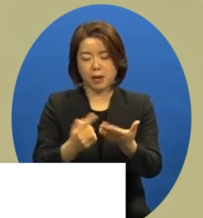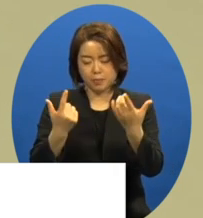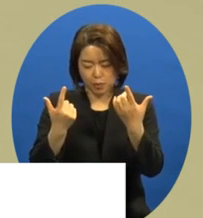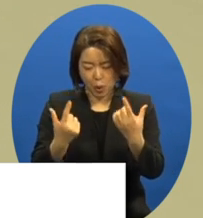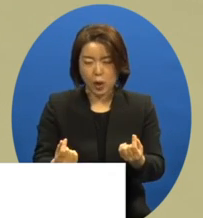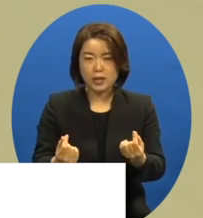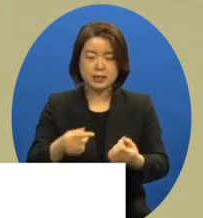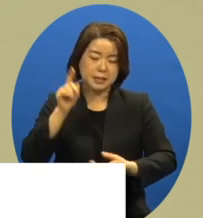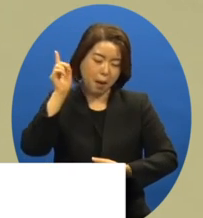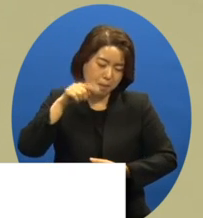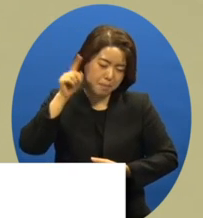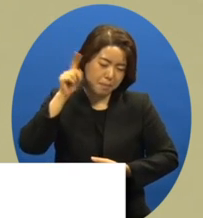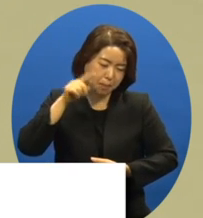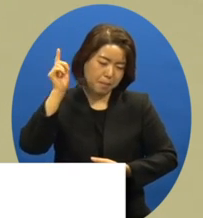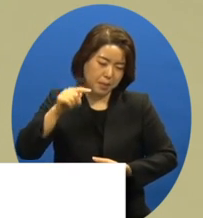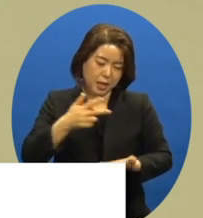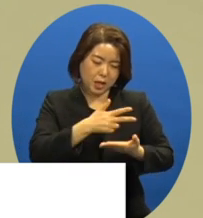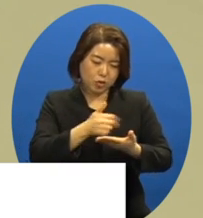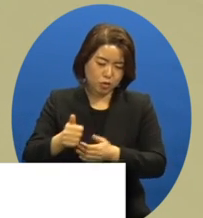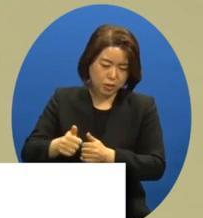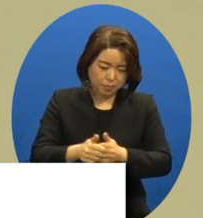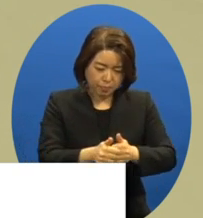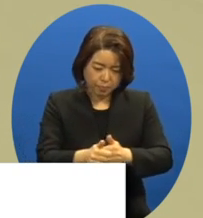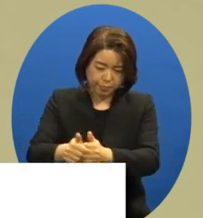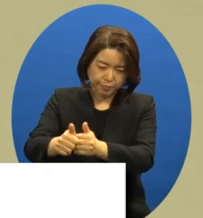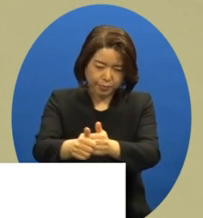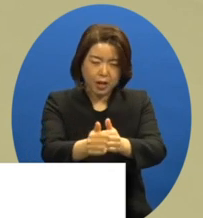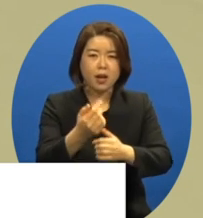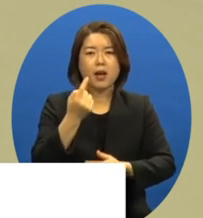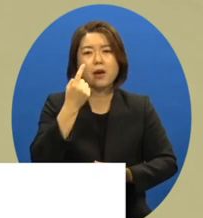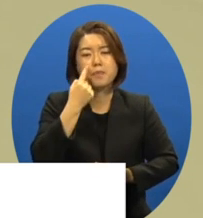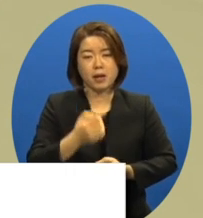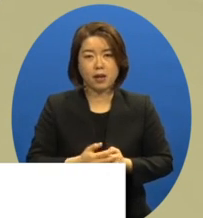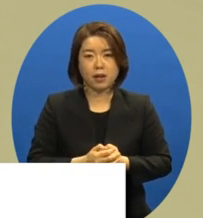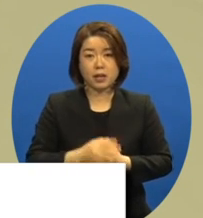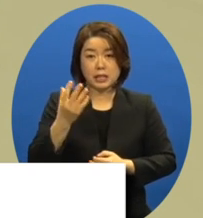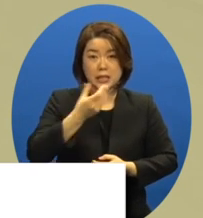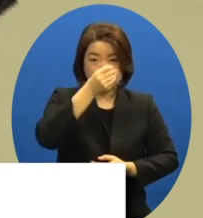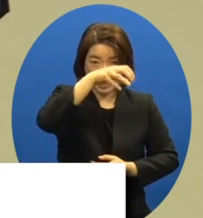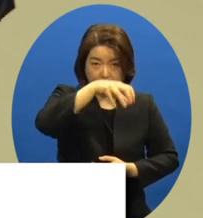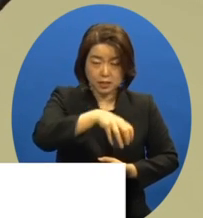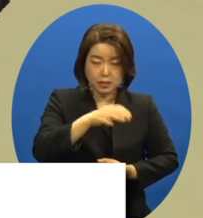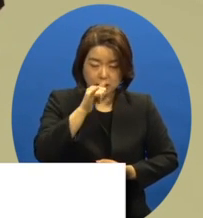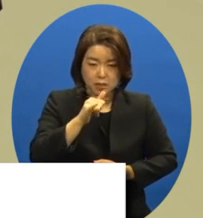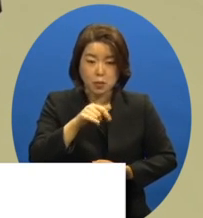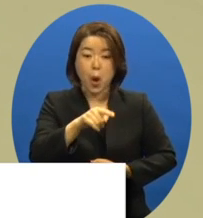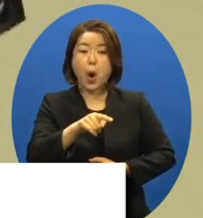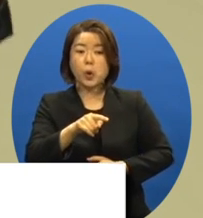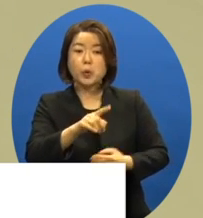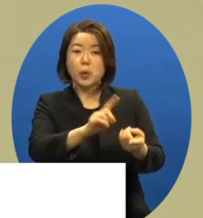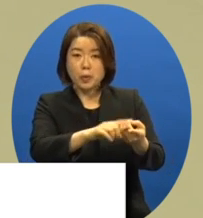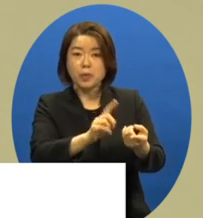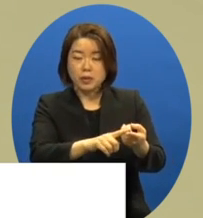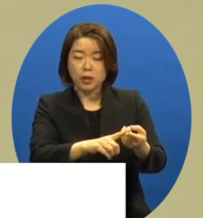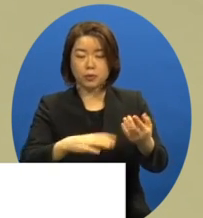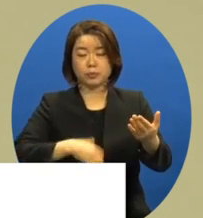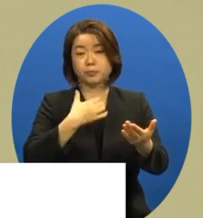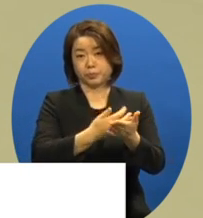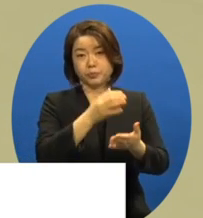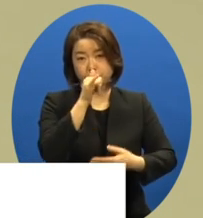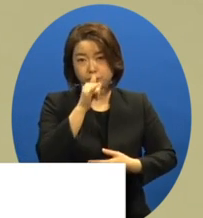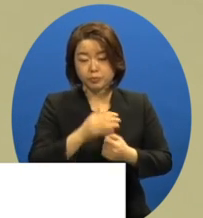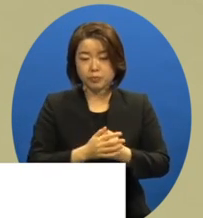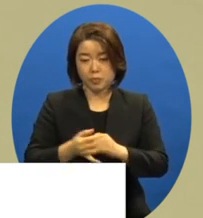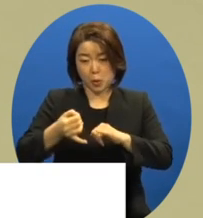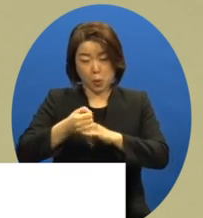매일매일 주님을 따라가 보시기 바랍니다. 성지에 있으면 그 나름대로의 감동이 있겠지만